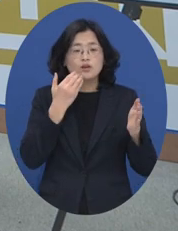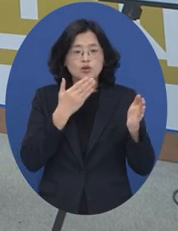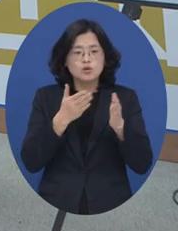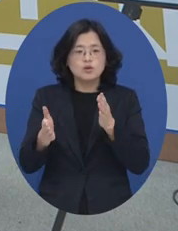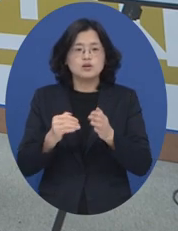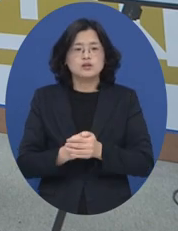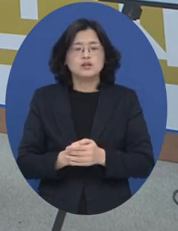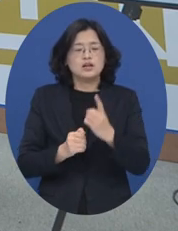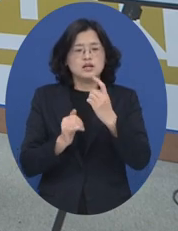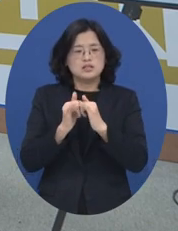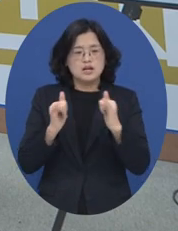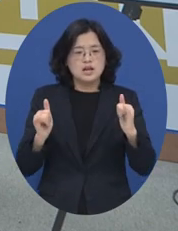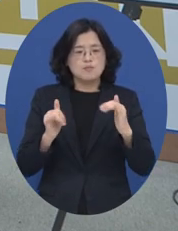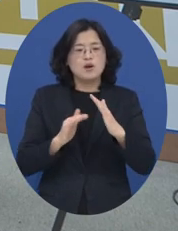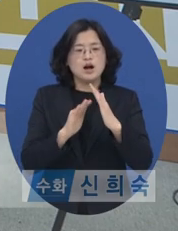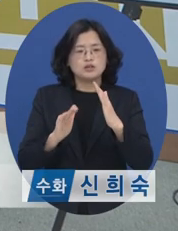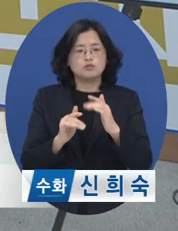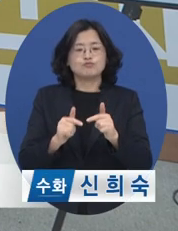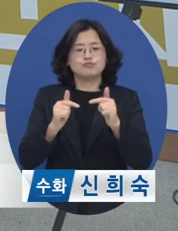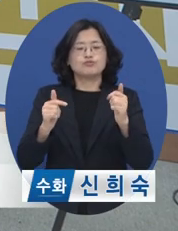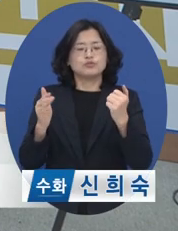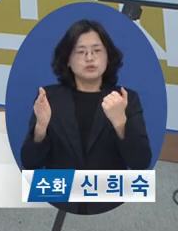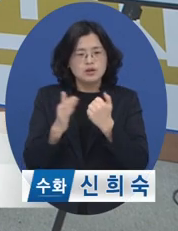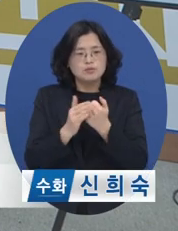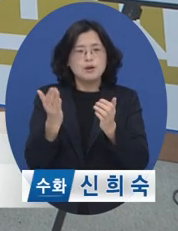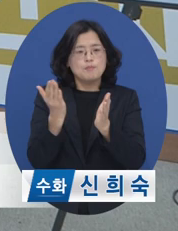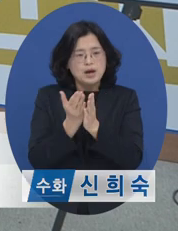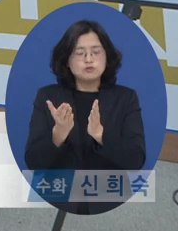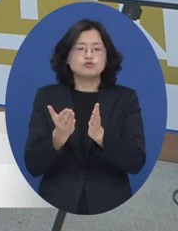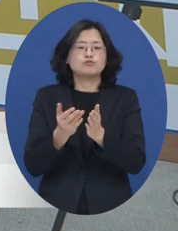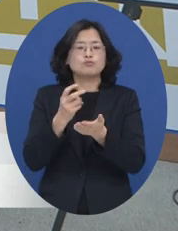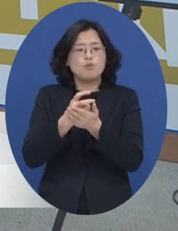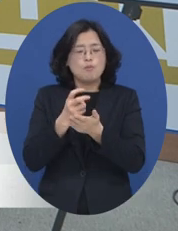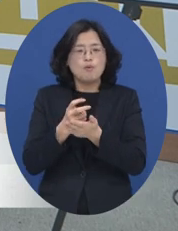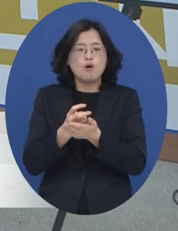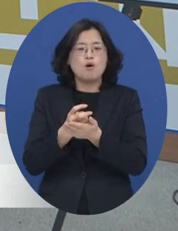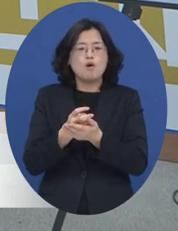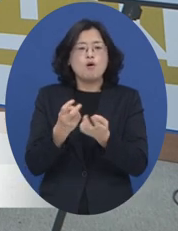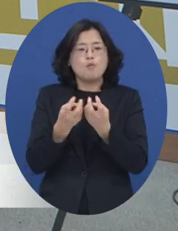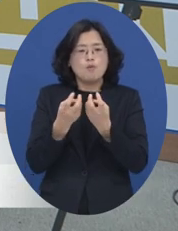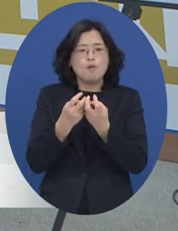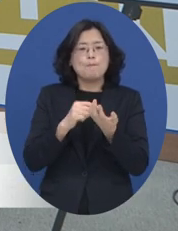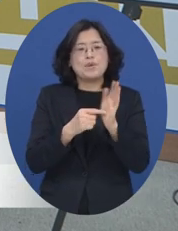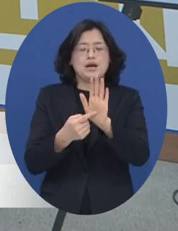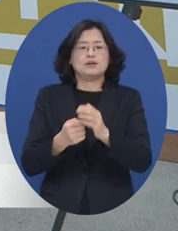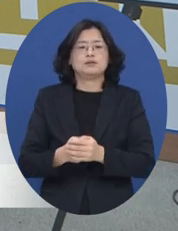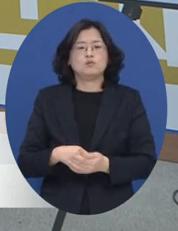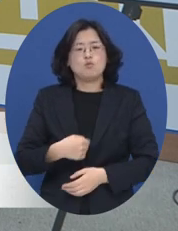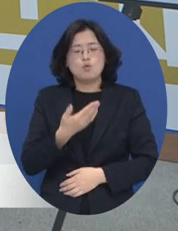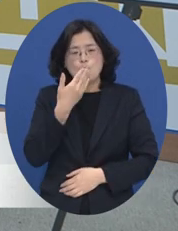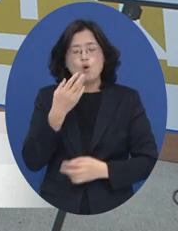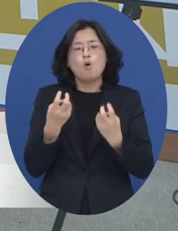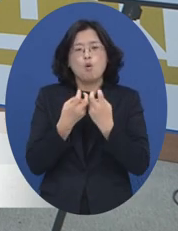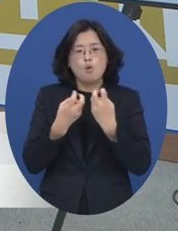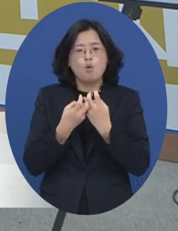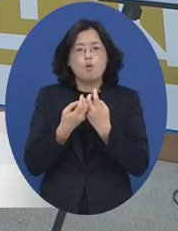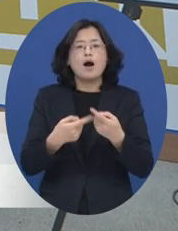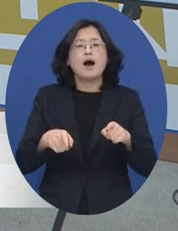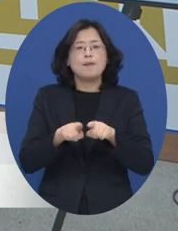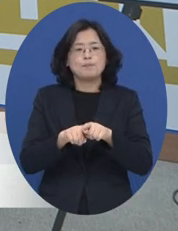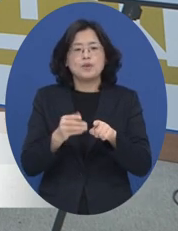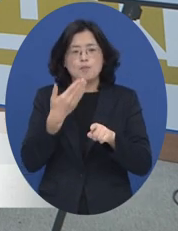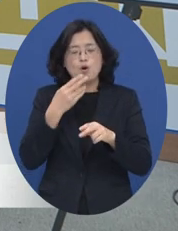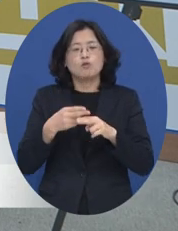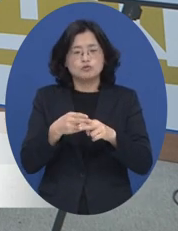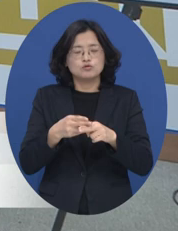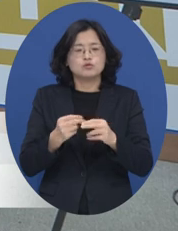경기도가 1인 가구 증가 추세에 따라 맞춤형 지원 대책을 내놨습니다. 혼밥 문제를 해결하기 위한 공동 부엌부터